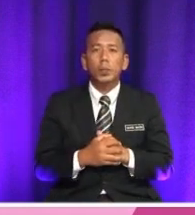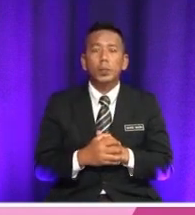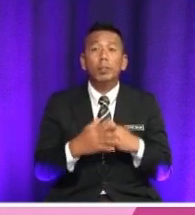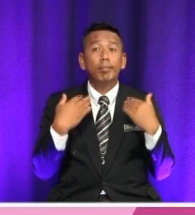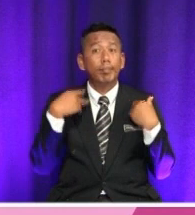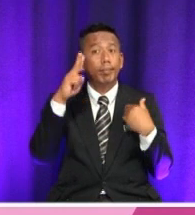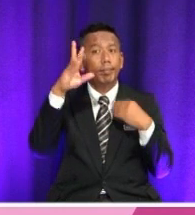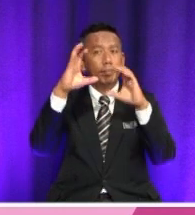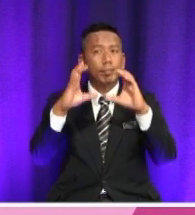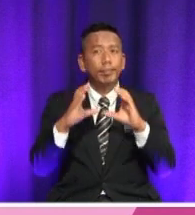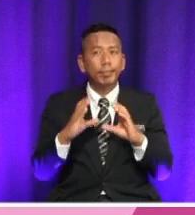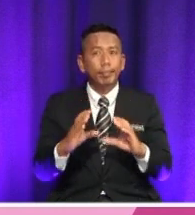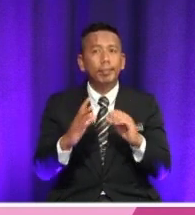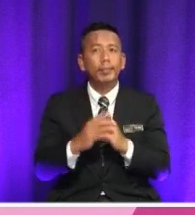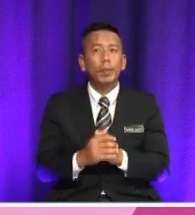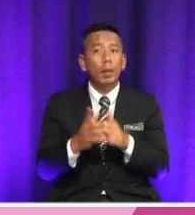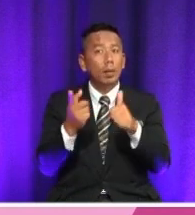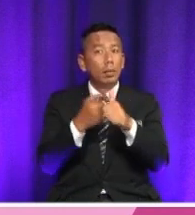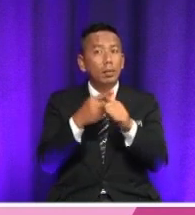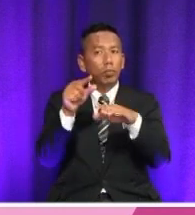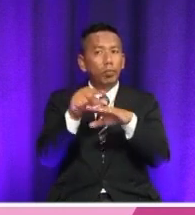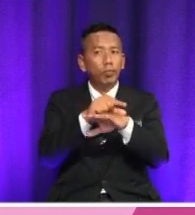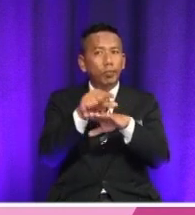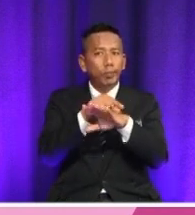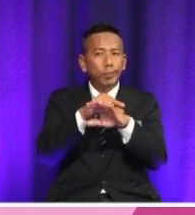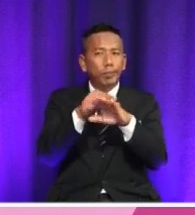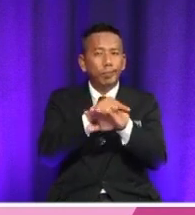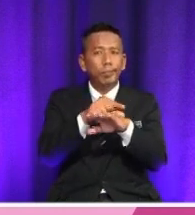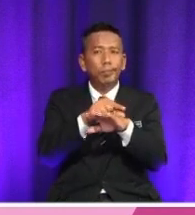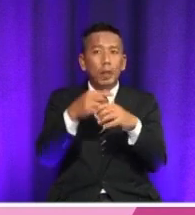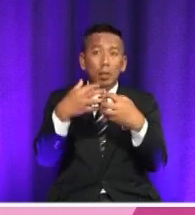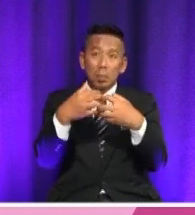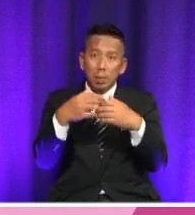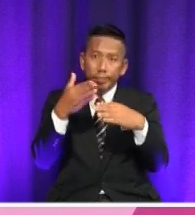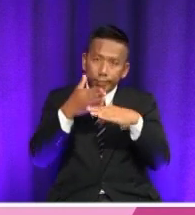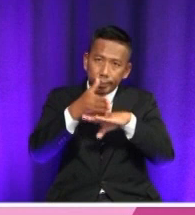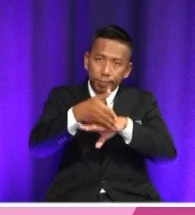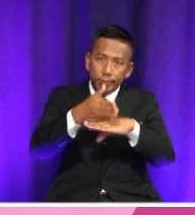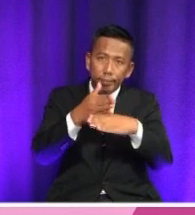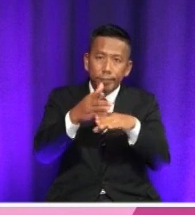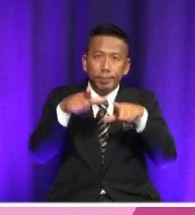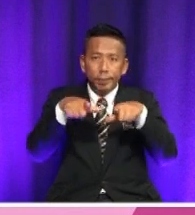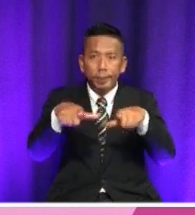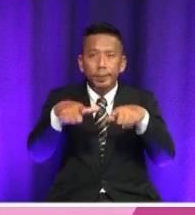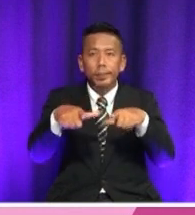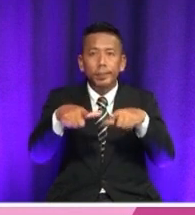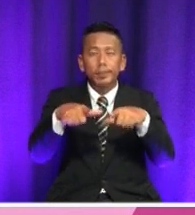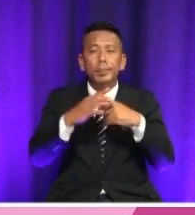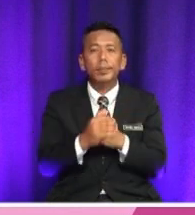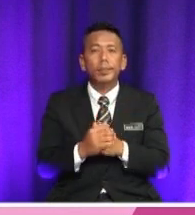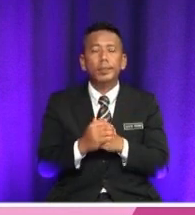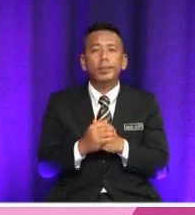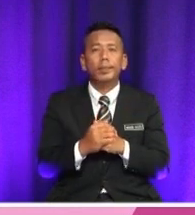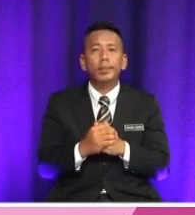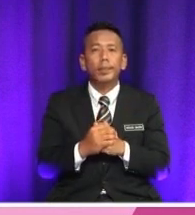ada dua cahaya saat itu menggunakan mesin ee mesin pemotong kayu itu ya cuma kita rendahkan dia punya